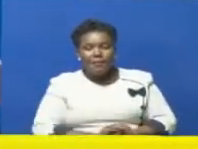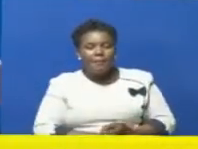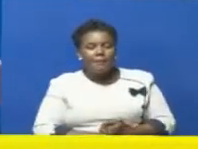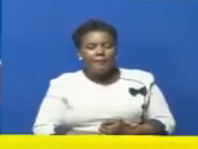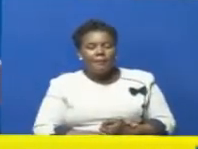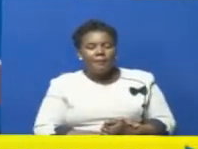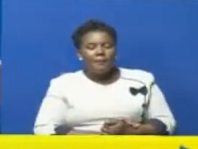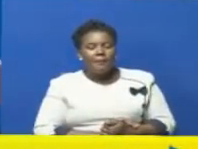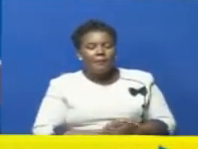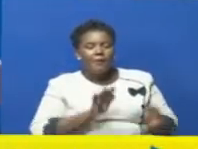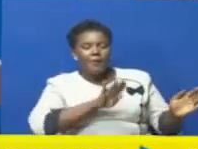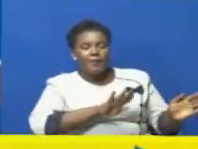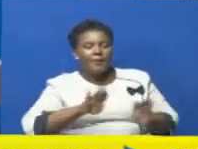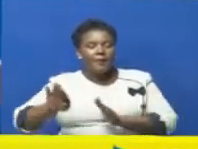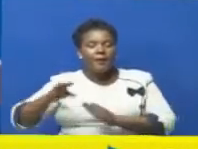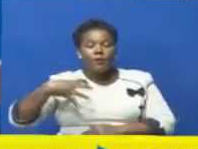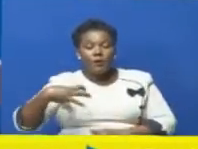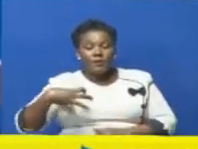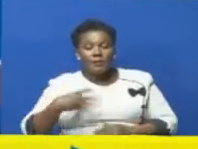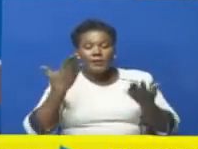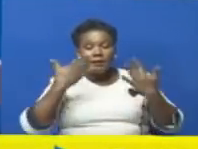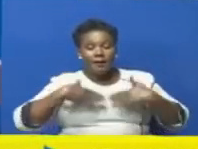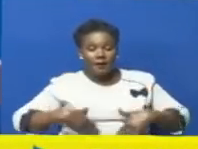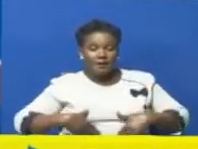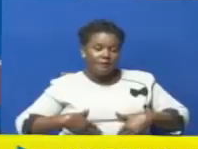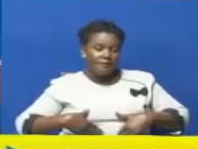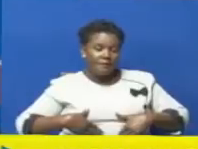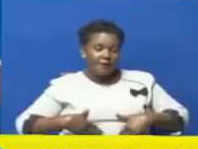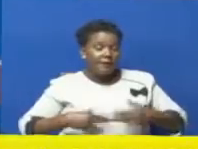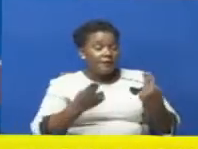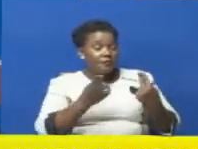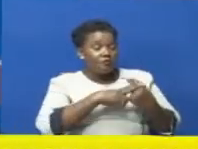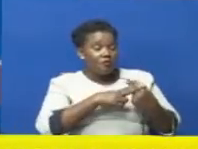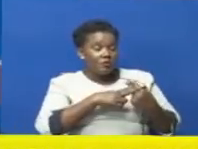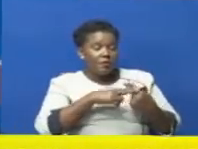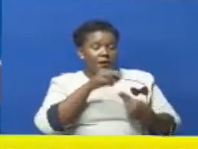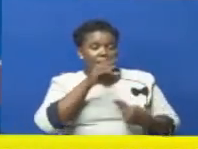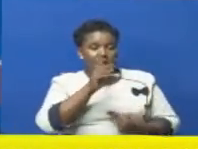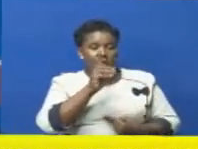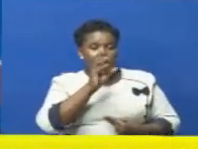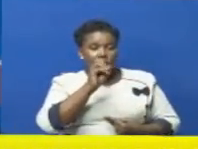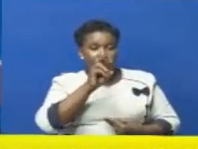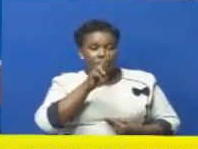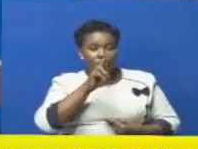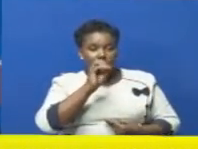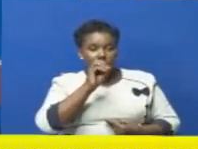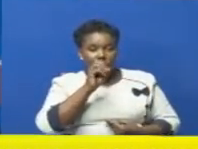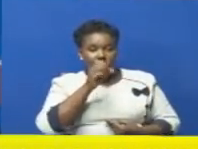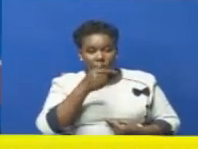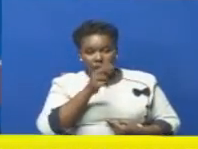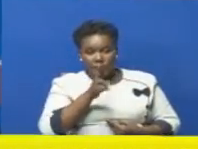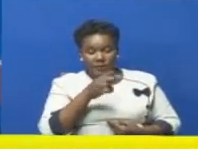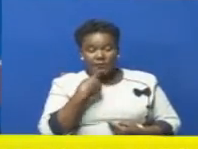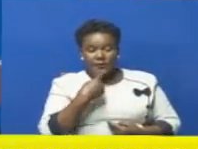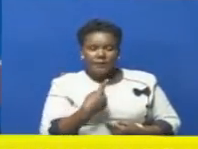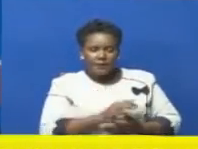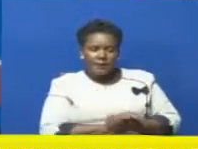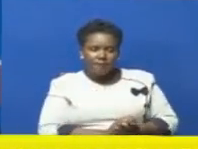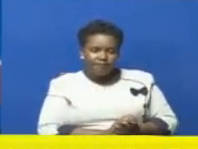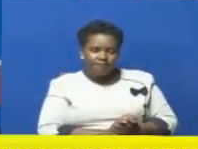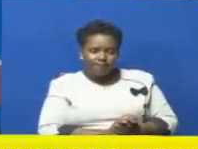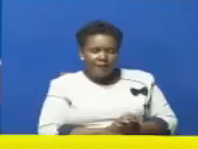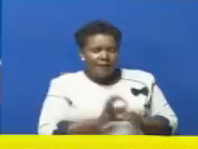Waziri wa Afya, Maendeleo ya Jamii, Jinsia, Wazee na Watoto Dr. Dorothy Gojima amezitaka kaya zitakazopitiwa na wadadisi